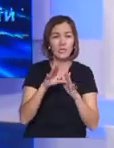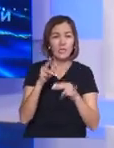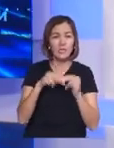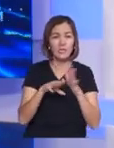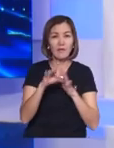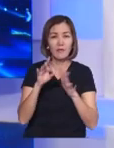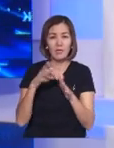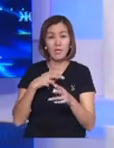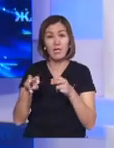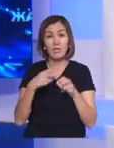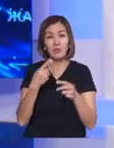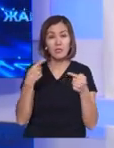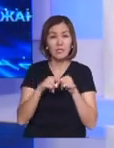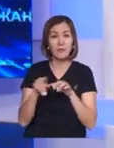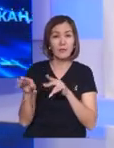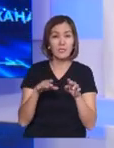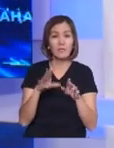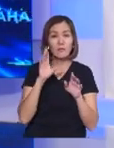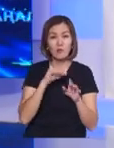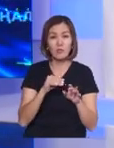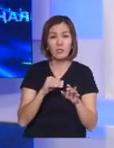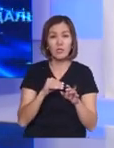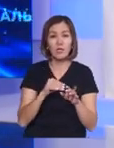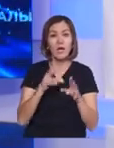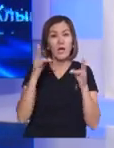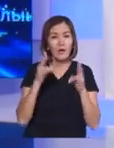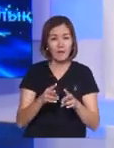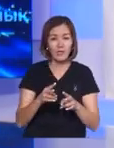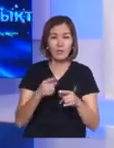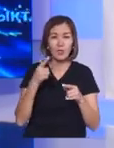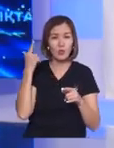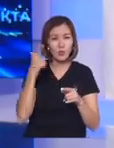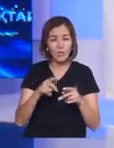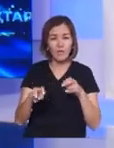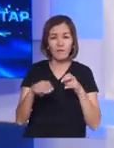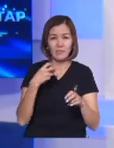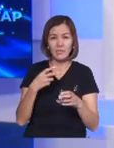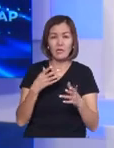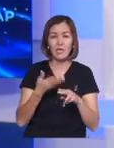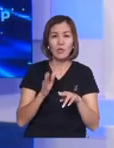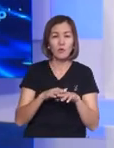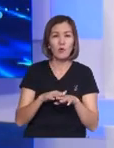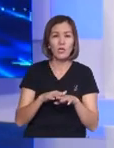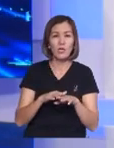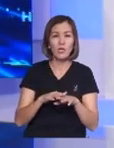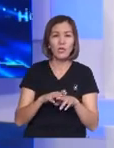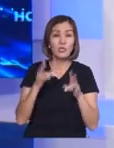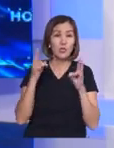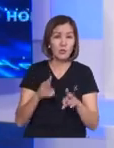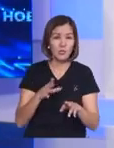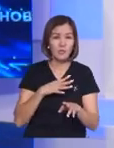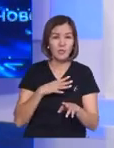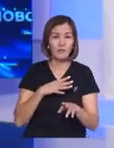строительства. Нарушение технологических процессов может привести к производственным авариям, а при грубых отклонениях возможны и более